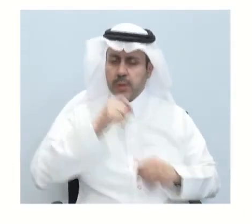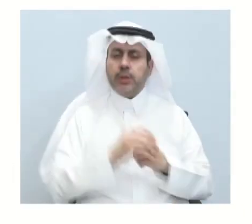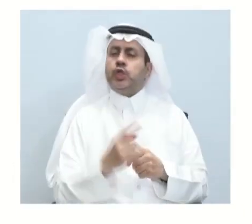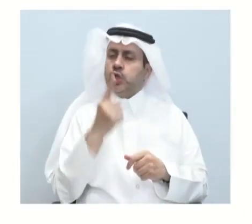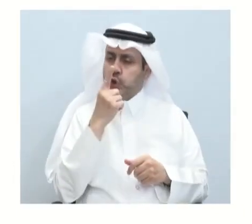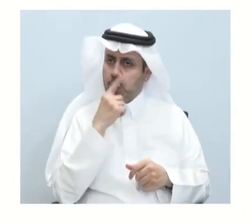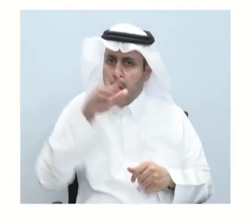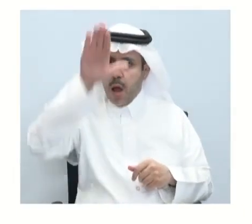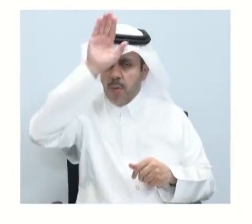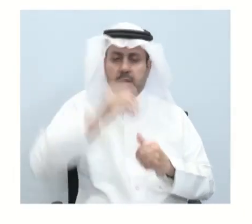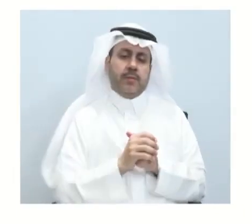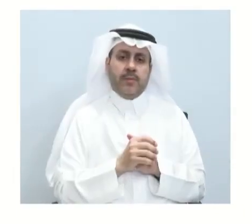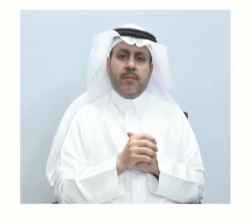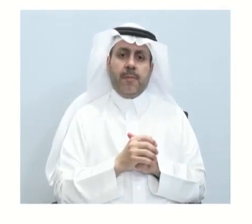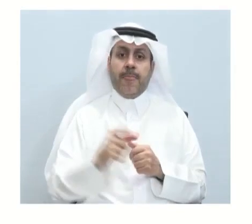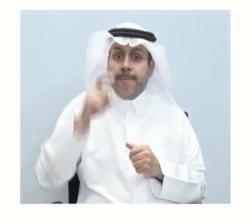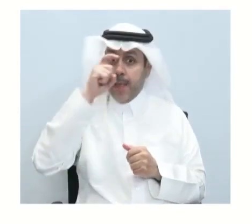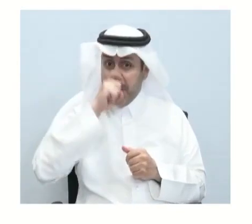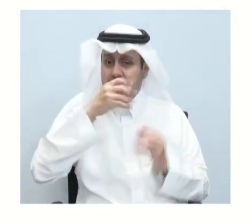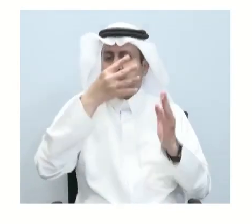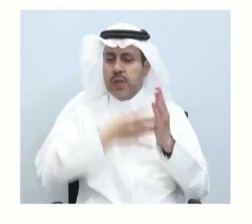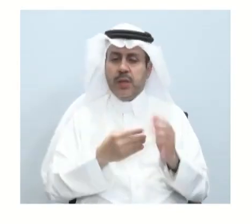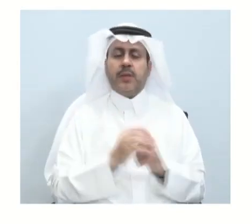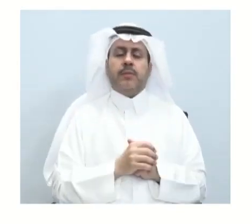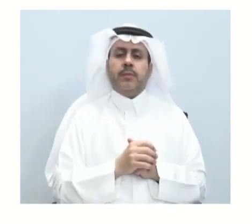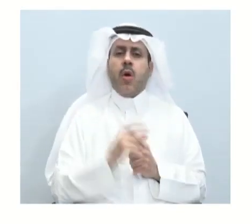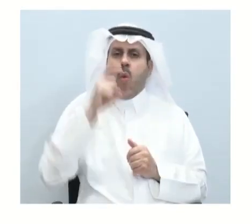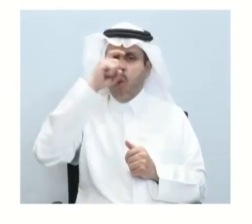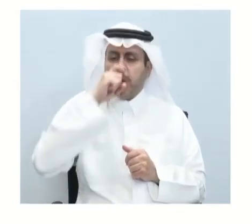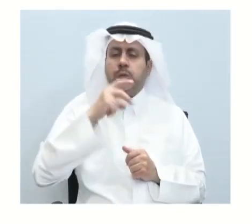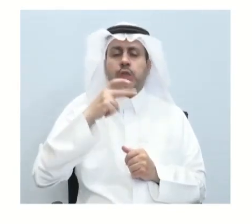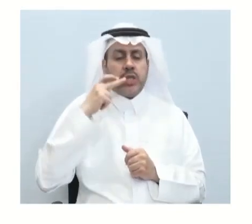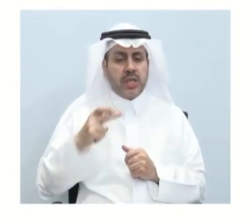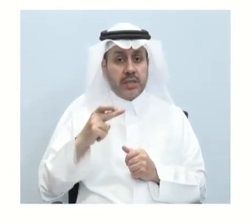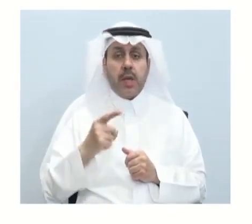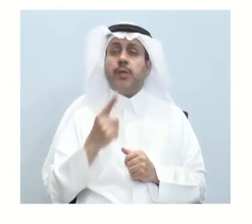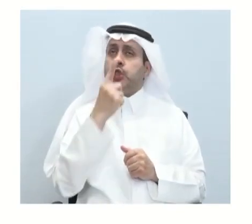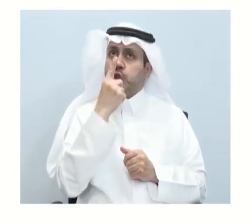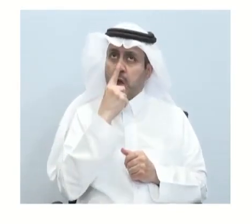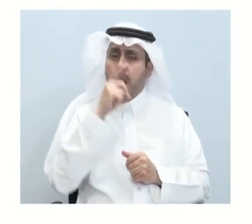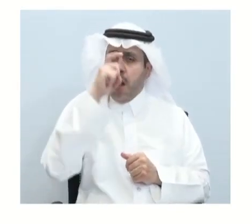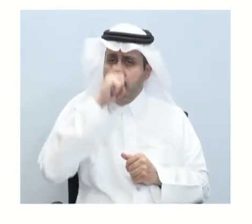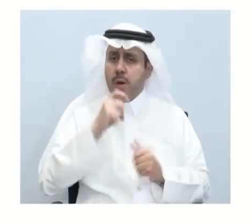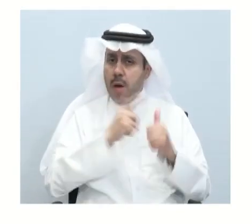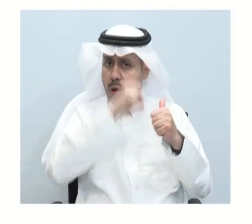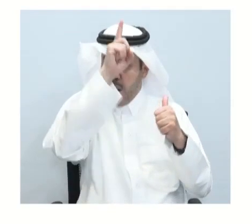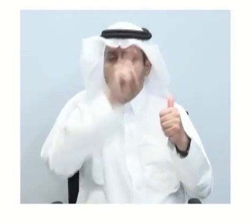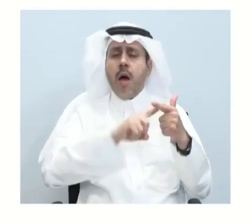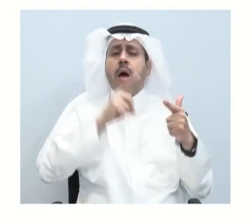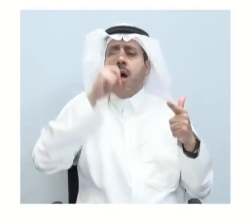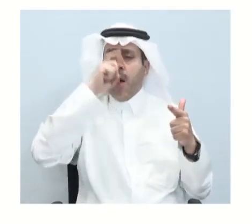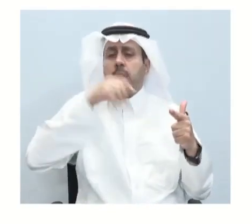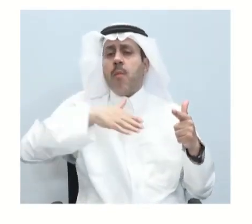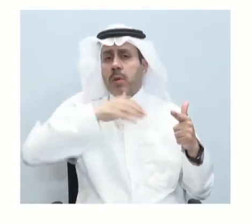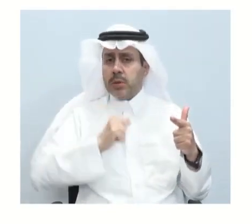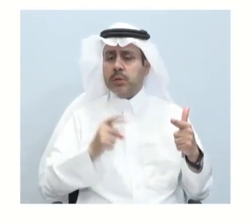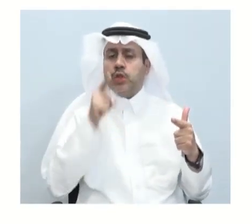وسلم فهو امر شرعي لابد ان نستجيب لامر الله تعالى وامر الرسول صلى الله عليه وسلم فهو